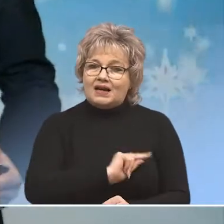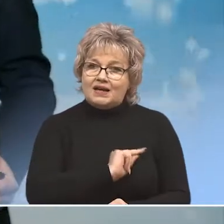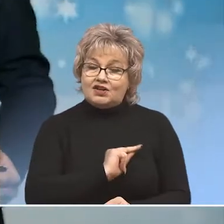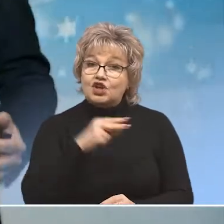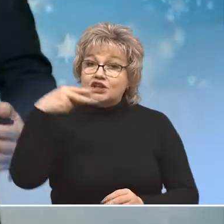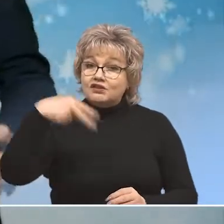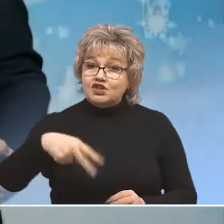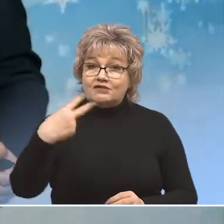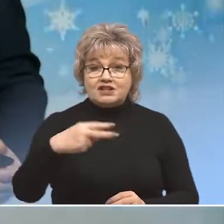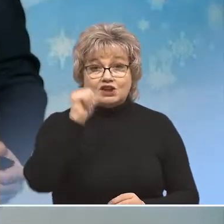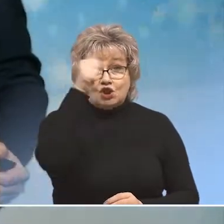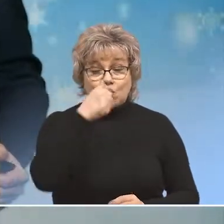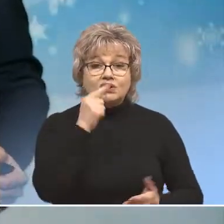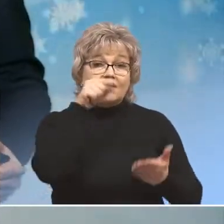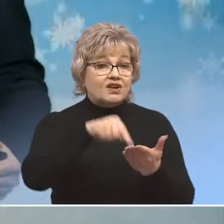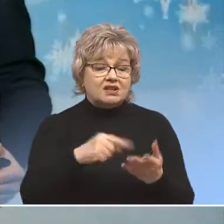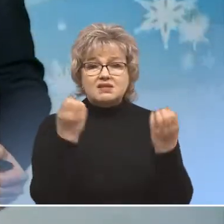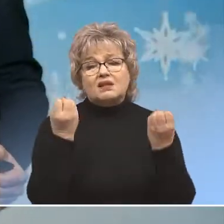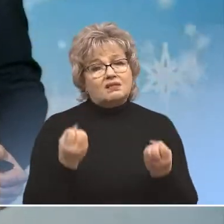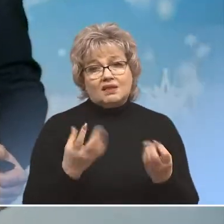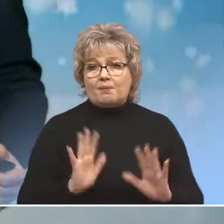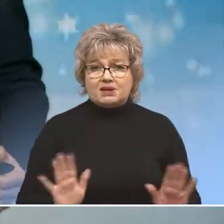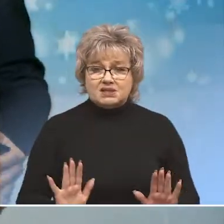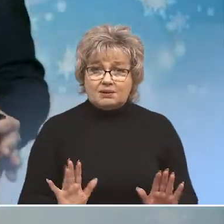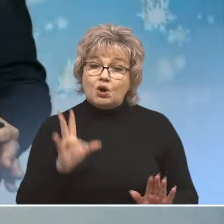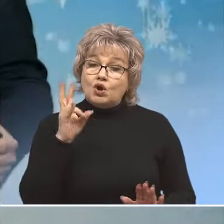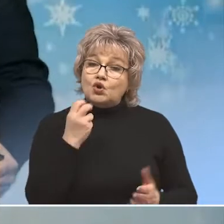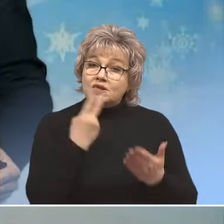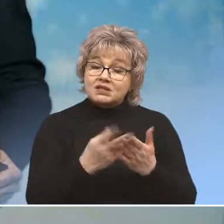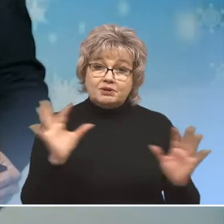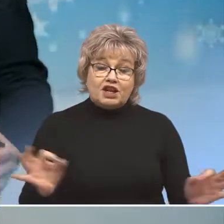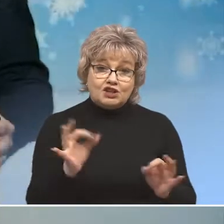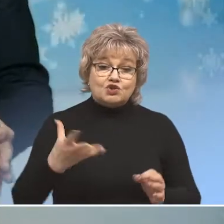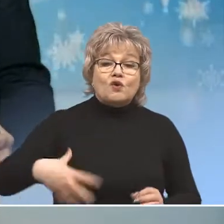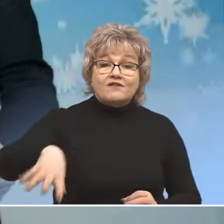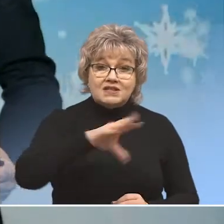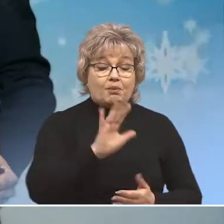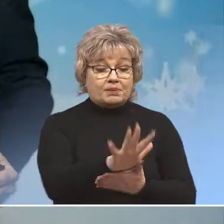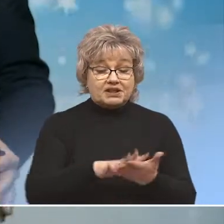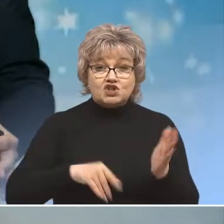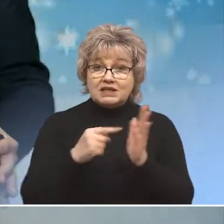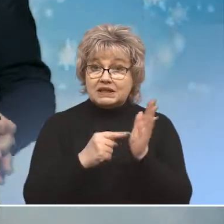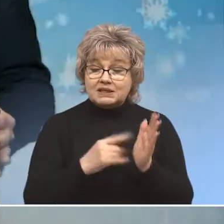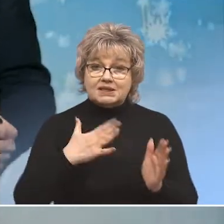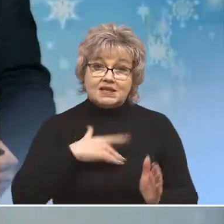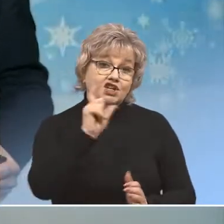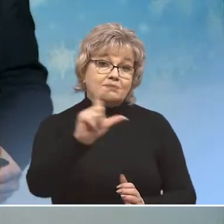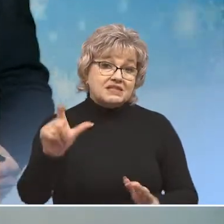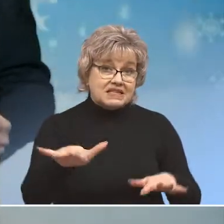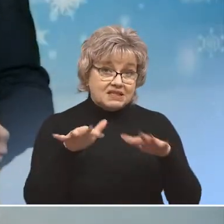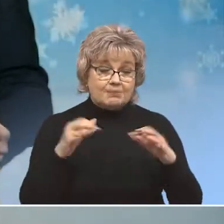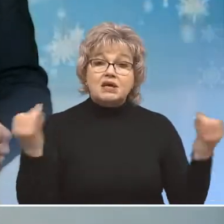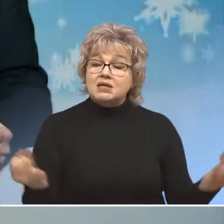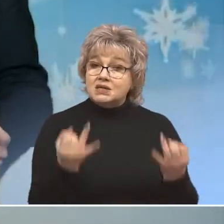коллеги, 2020 год выдался непростым. Но несмотря ни на что, все мы продолжали делиться с нашим